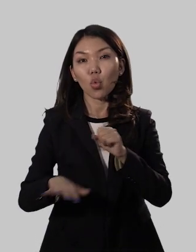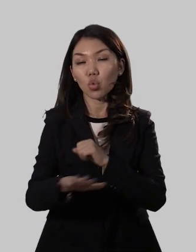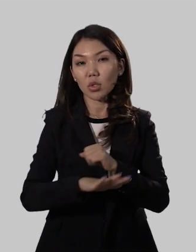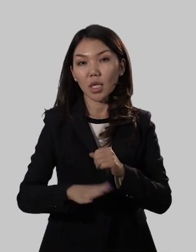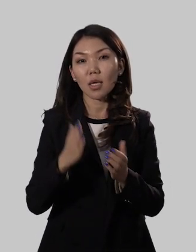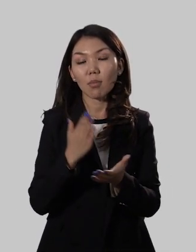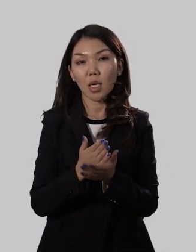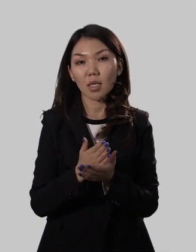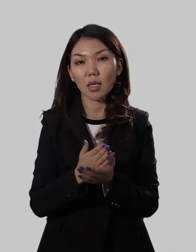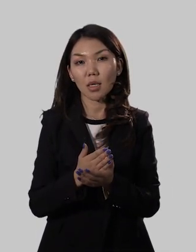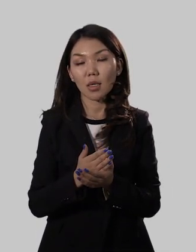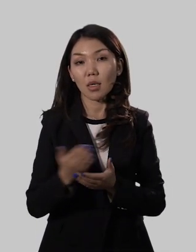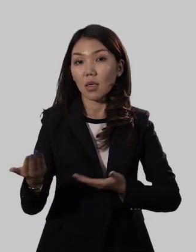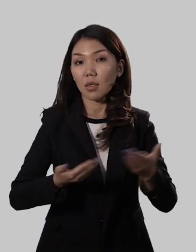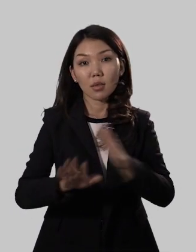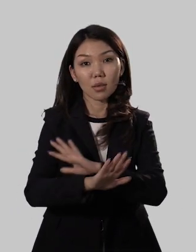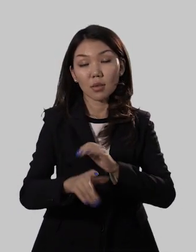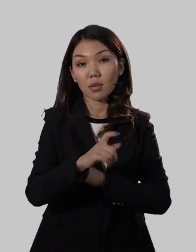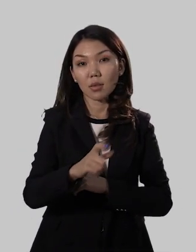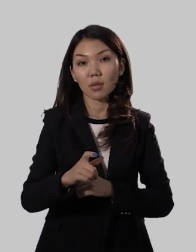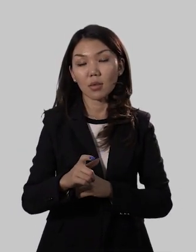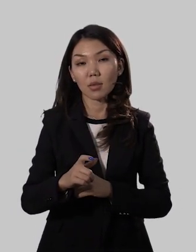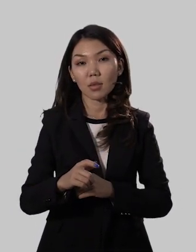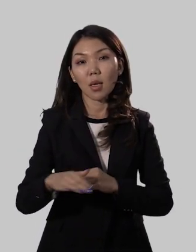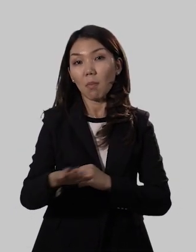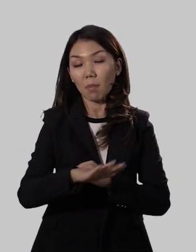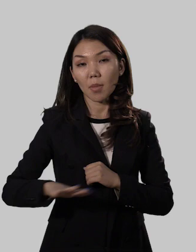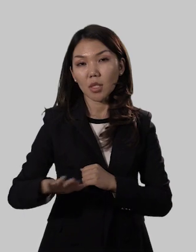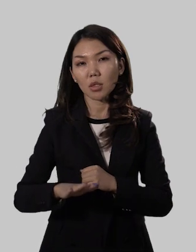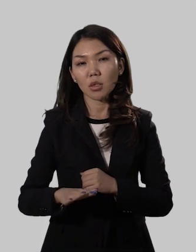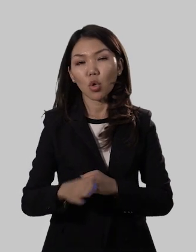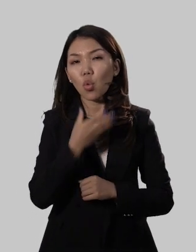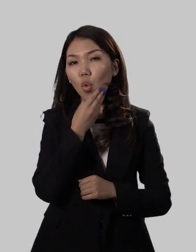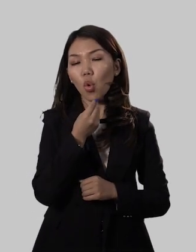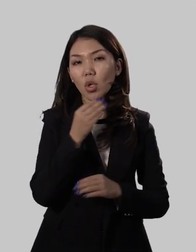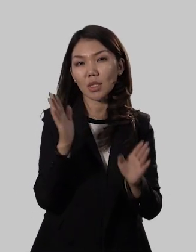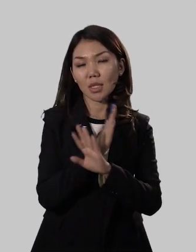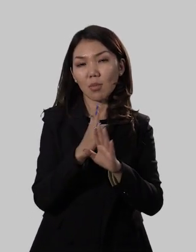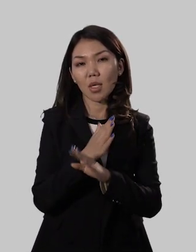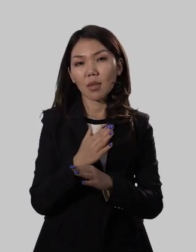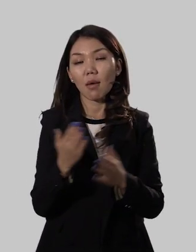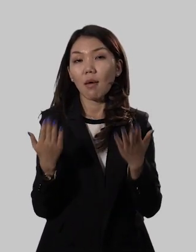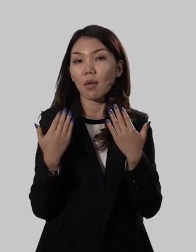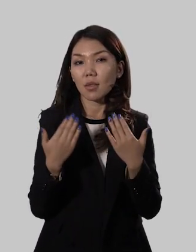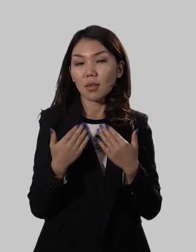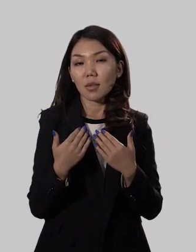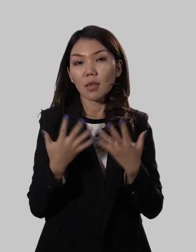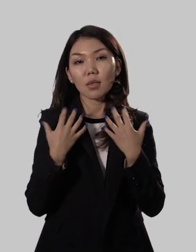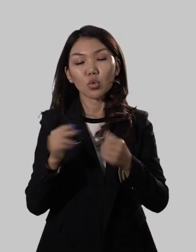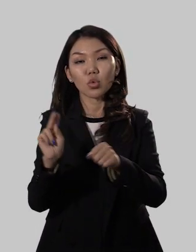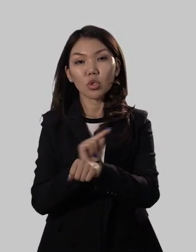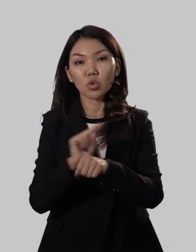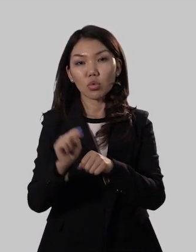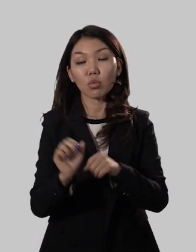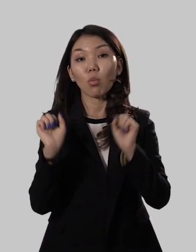бар. Адам буту баспаган кооз табиятта эс алууга, ден соолугун